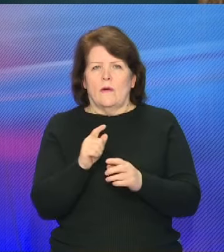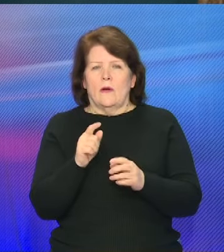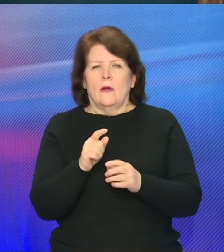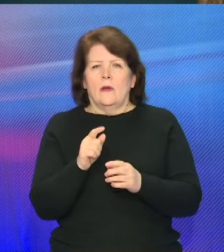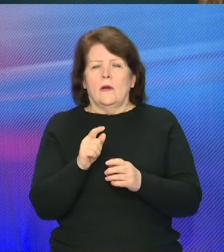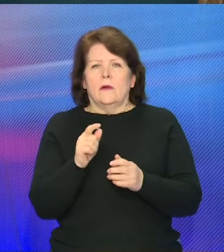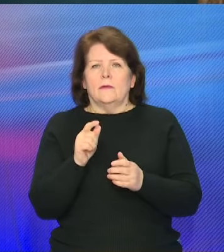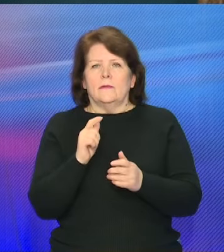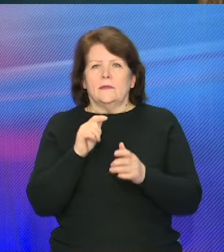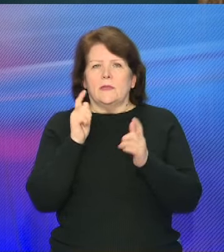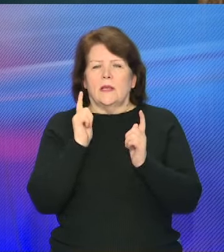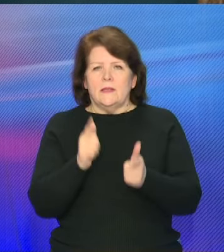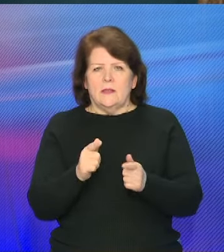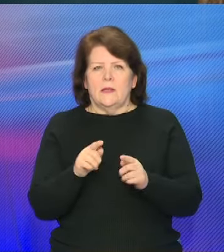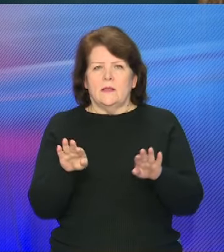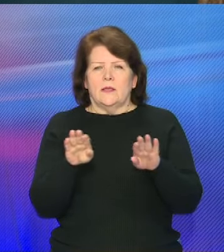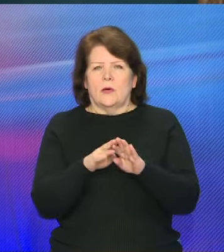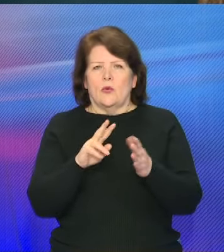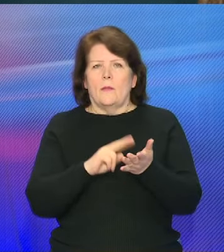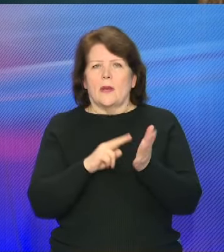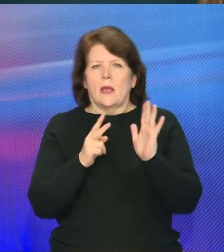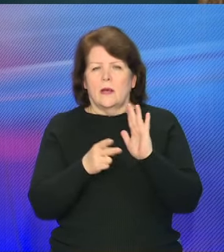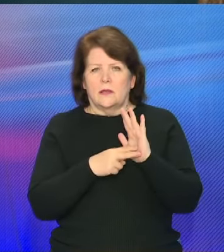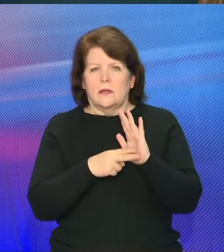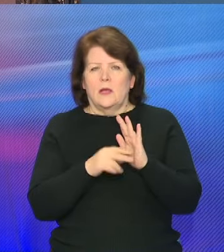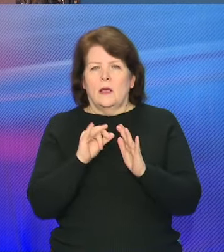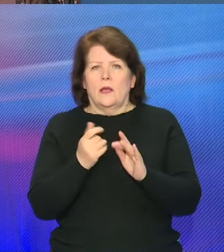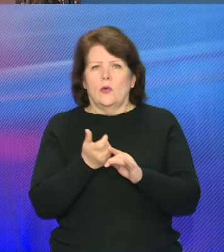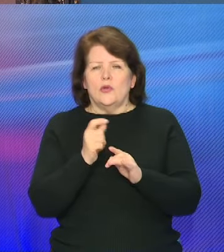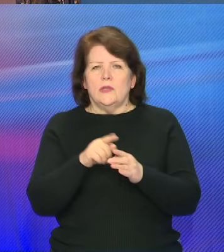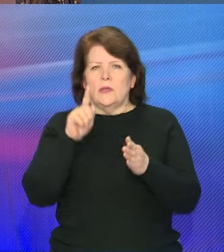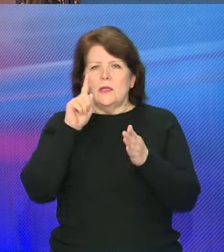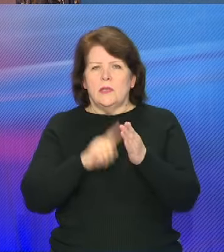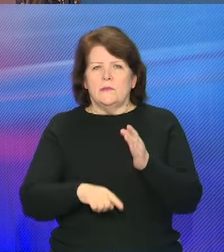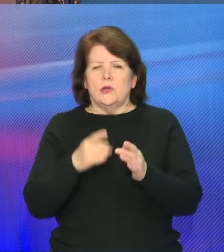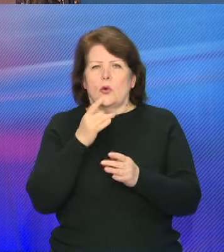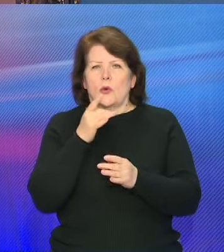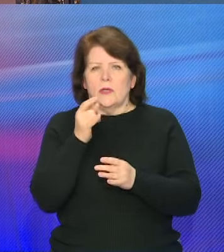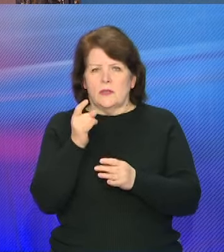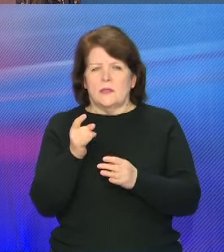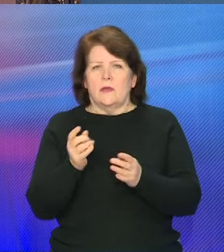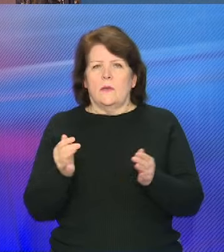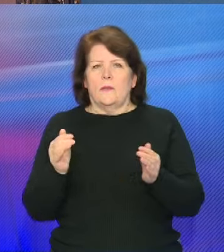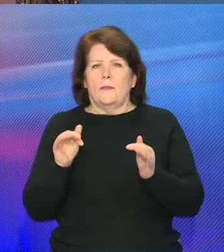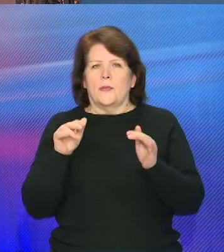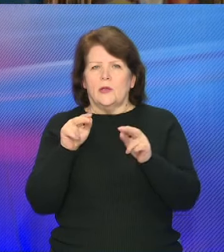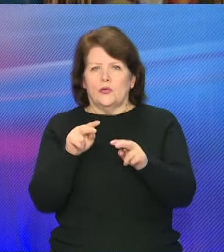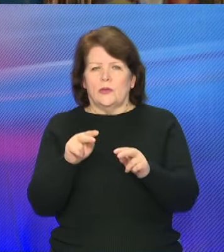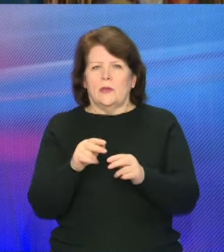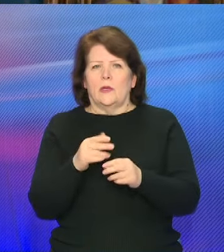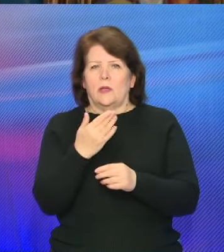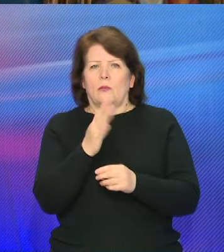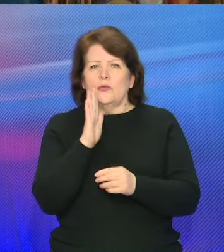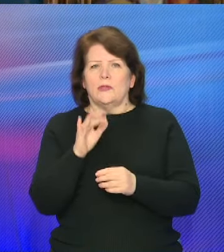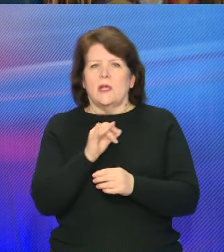погодились на такий проект. И вельми сподзяемся, что грозинцы придут, и грозинцам будет цікаво. Потому